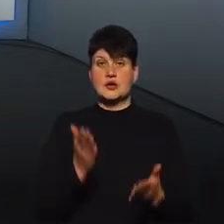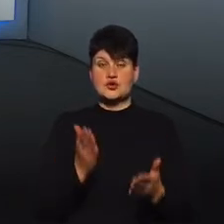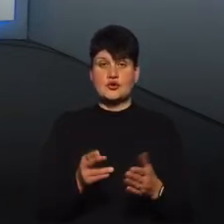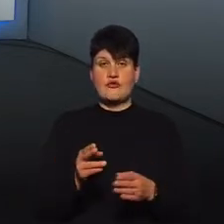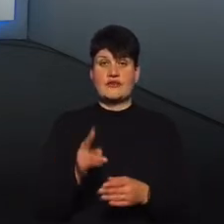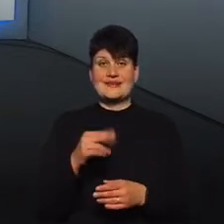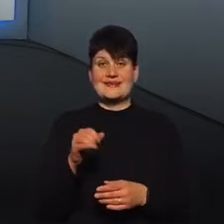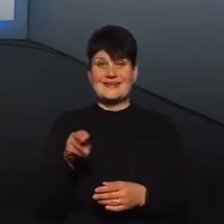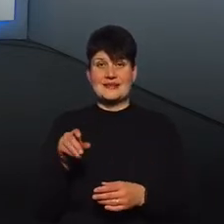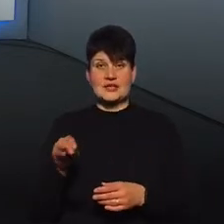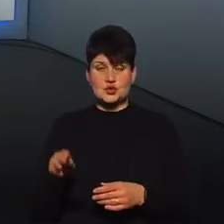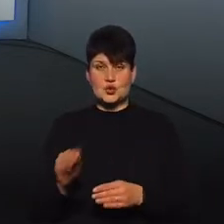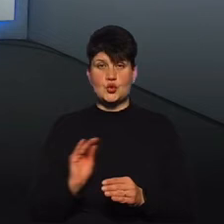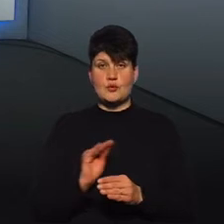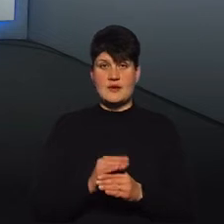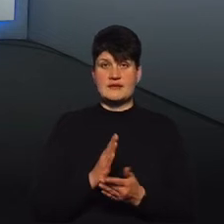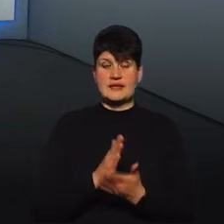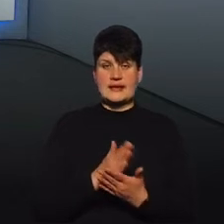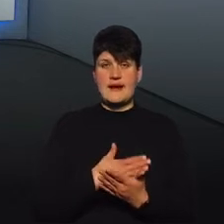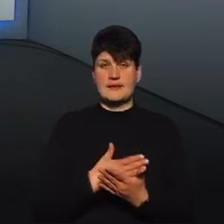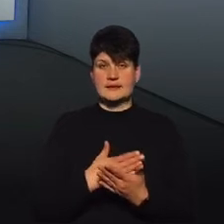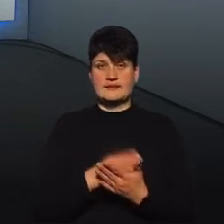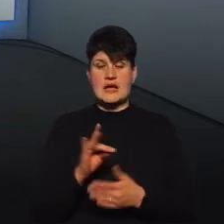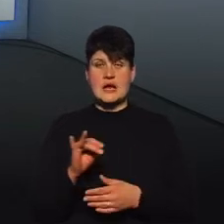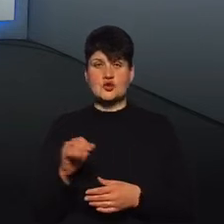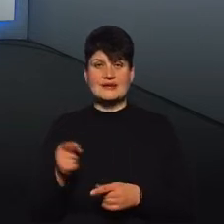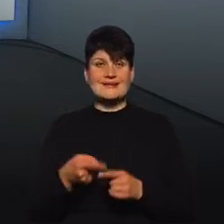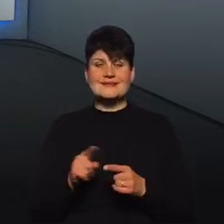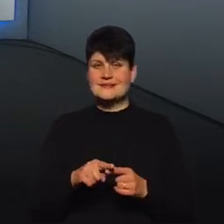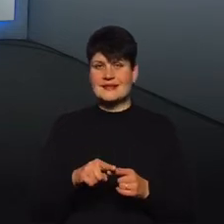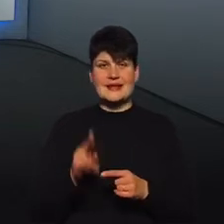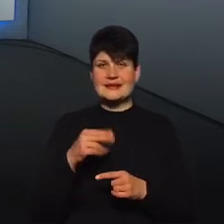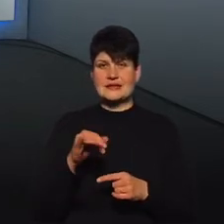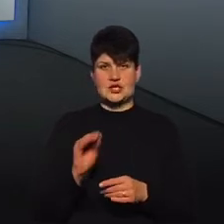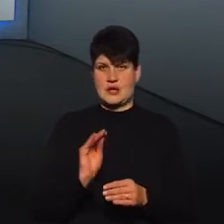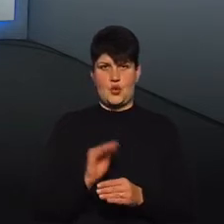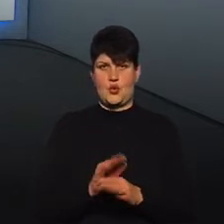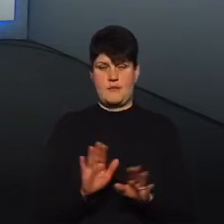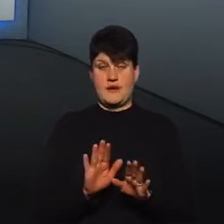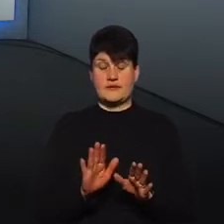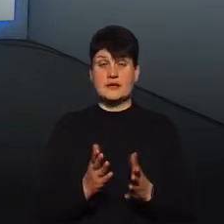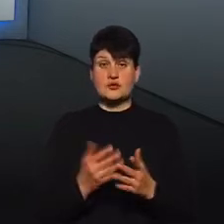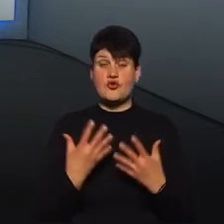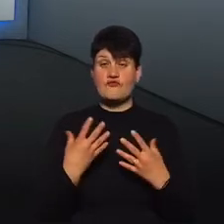є активна фармацевтична речовина, то це вже не дієтична добавка. Тому що якщо вже в інструкції